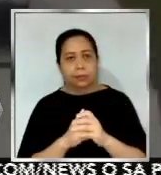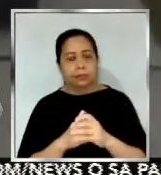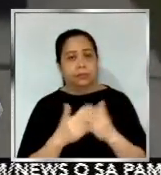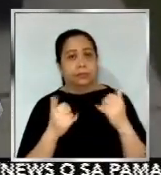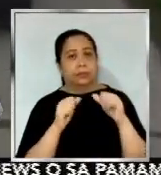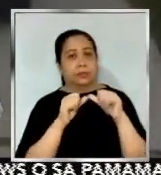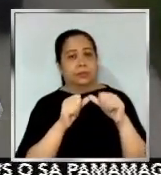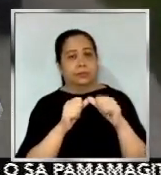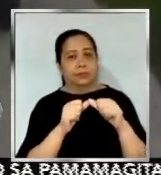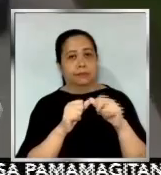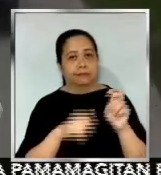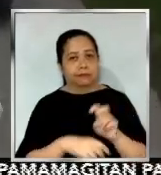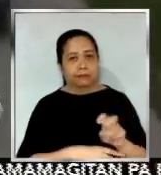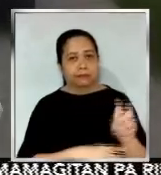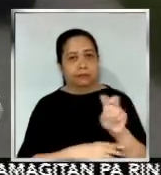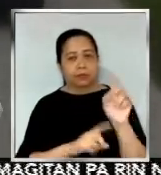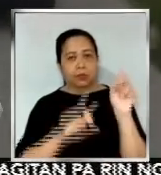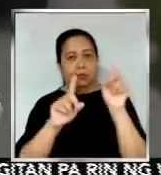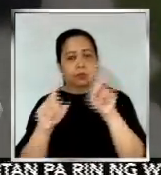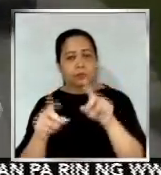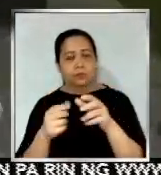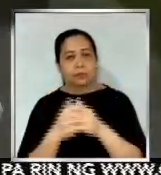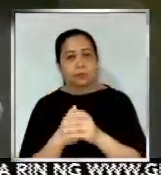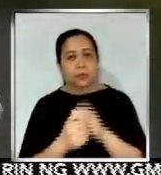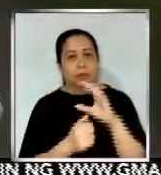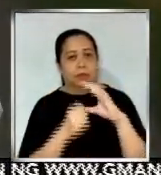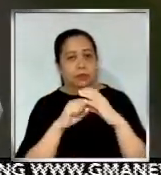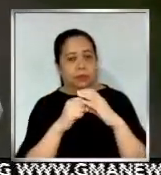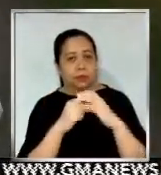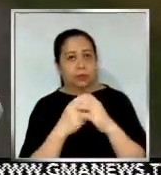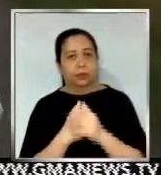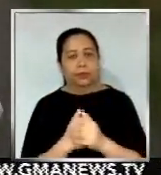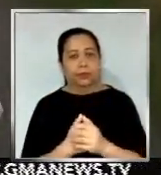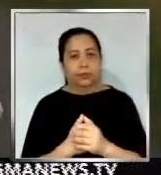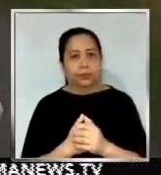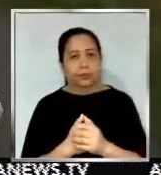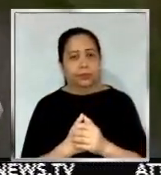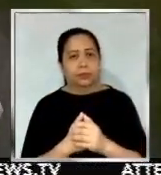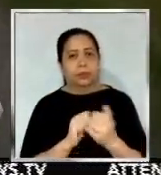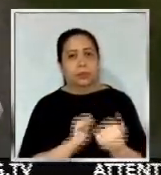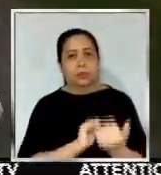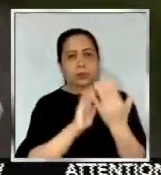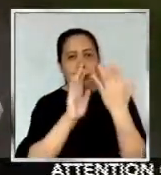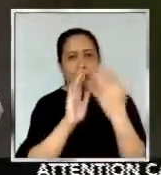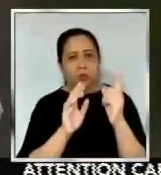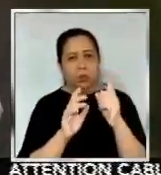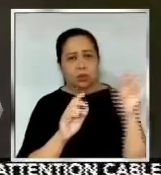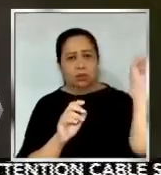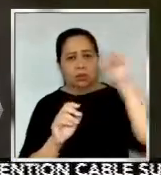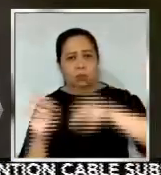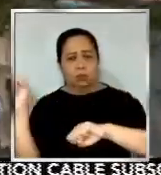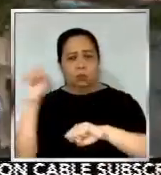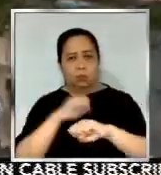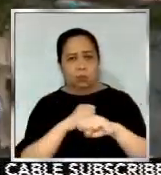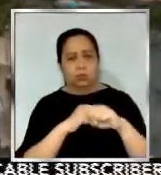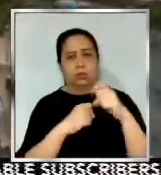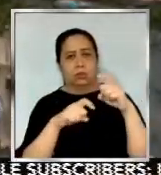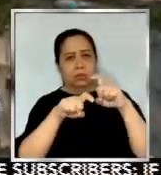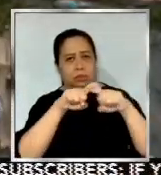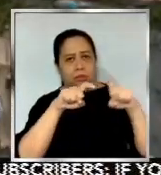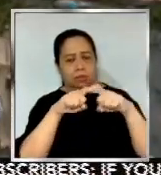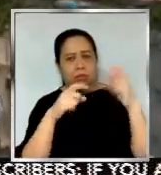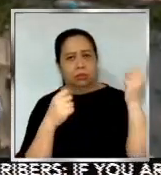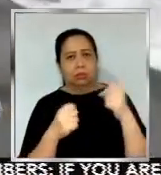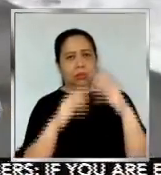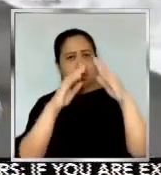aming biyahe pasagnyay sa Camarines Sur, sumalubog ang mga natumbang poste ng kuryente, mga bahay